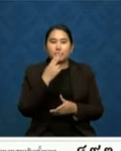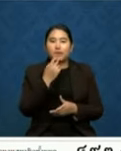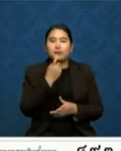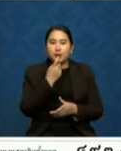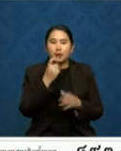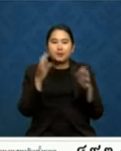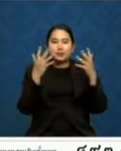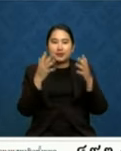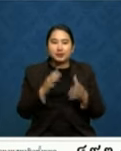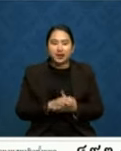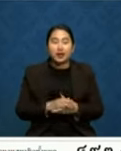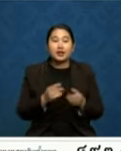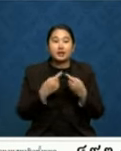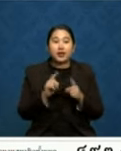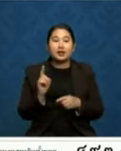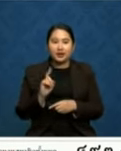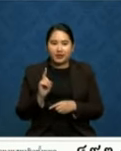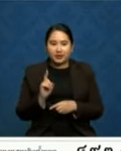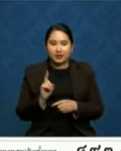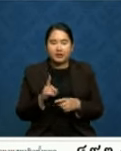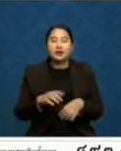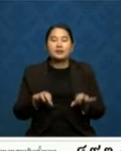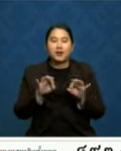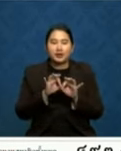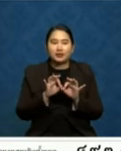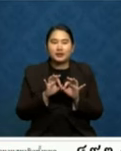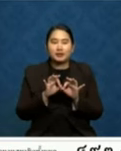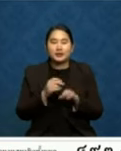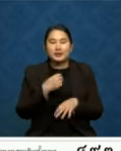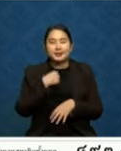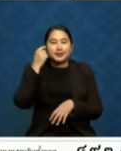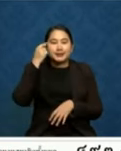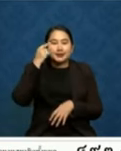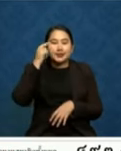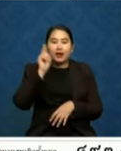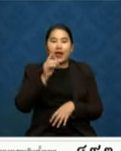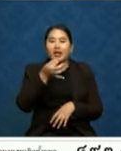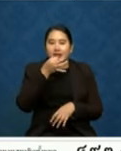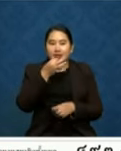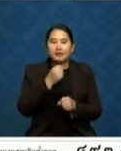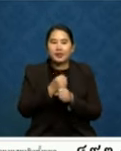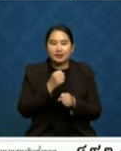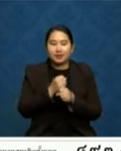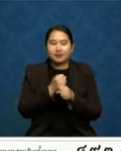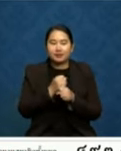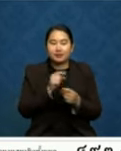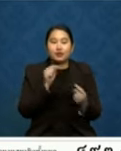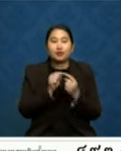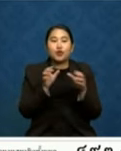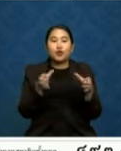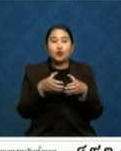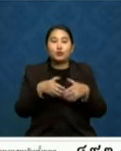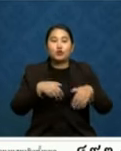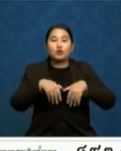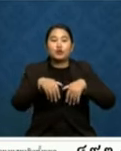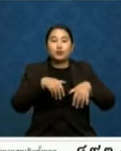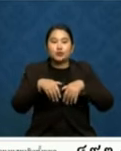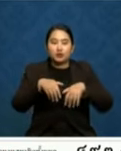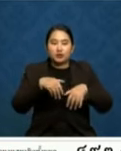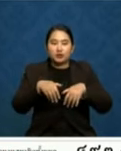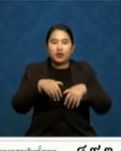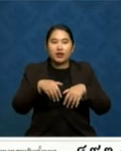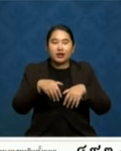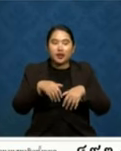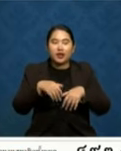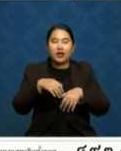ไฟฟ้าแต่อย่างไรก็ตามครับก็เป็นส่วนหนึ่งที่เห็นว่าอาชีพนี้เป็นของพี่น้องประชาชนที่สาม